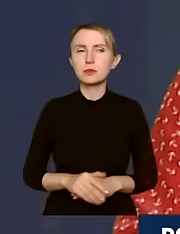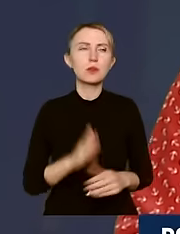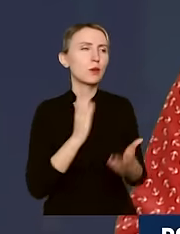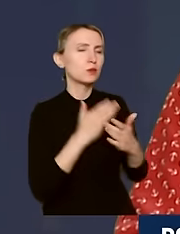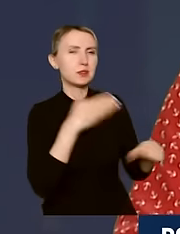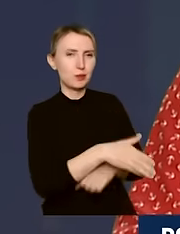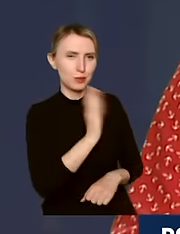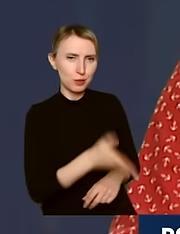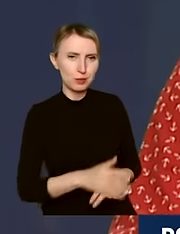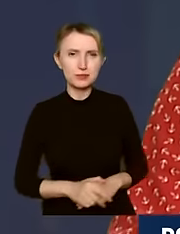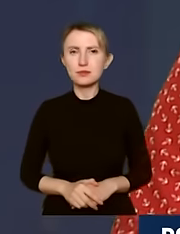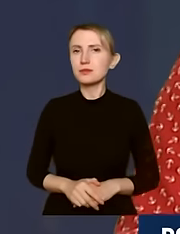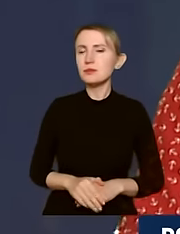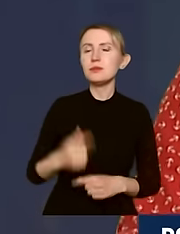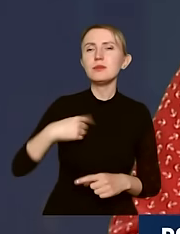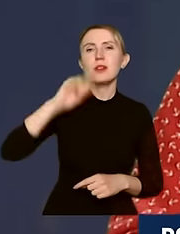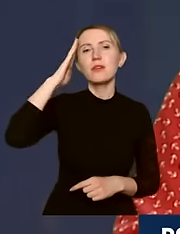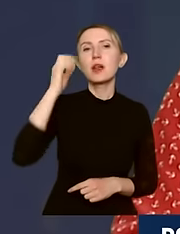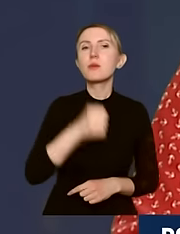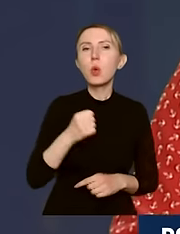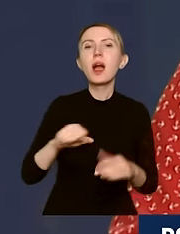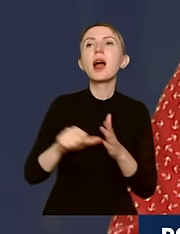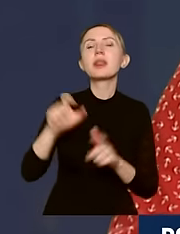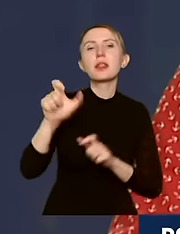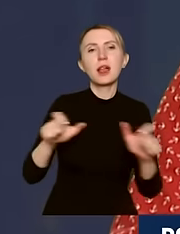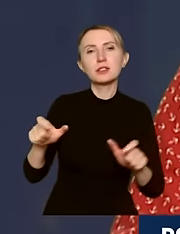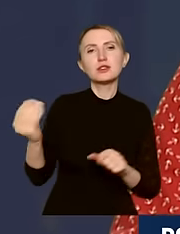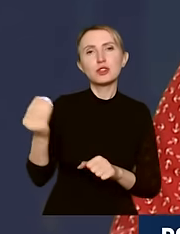doskonale wiemy, że posłowie czy kandydaci jeszcze wtedy